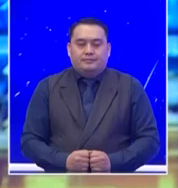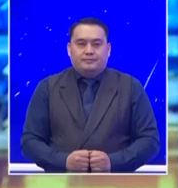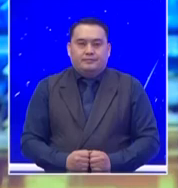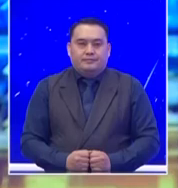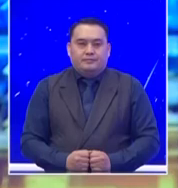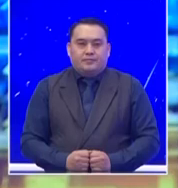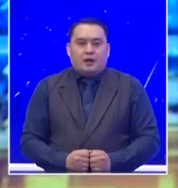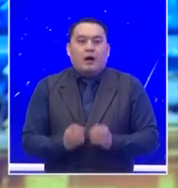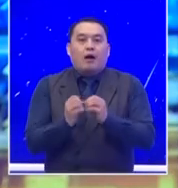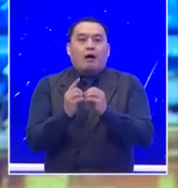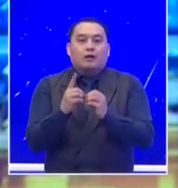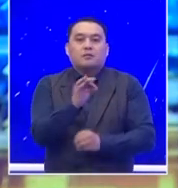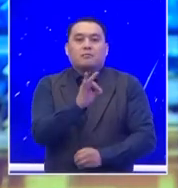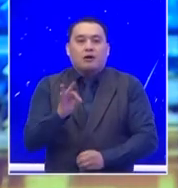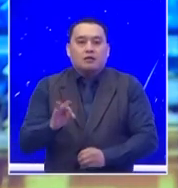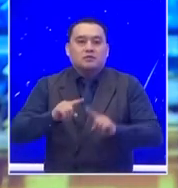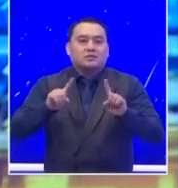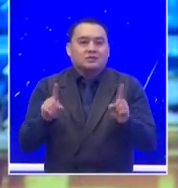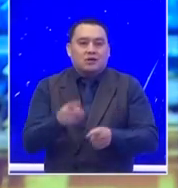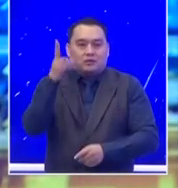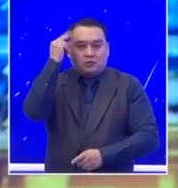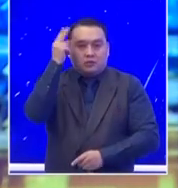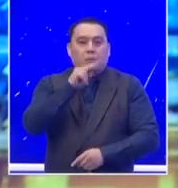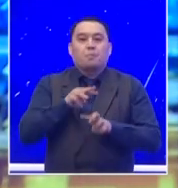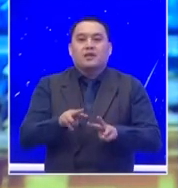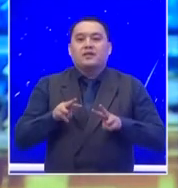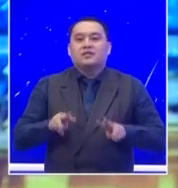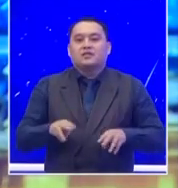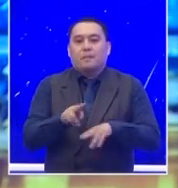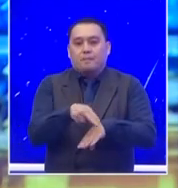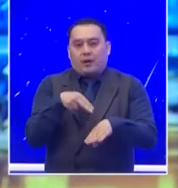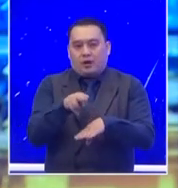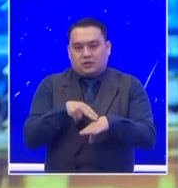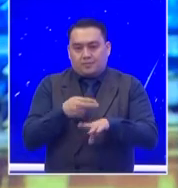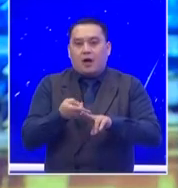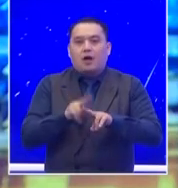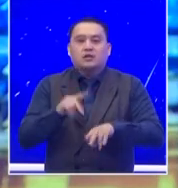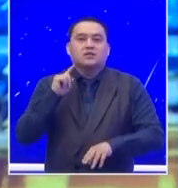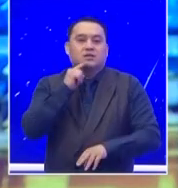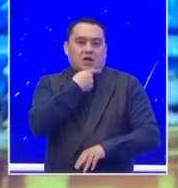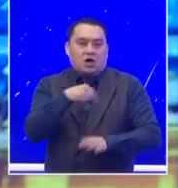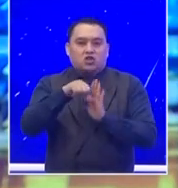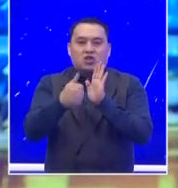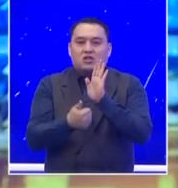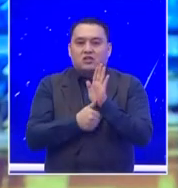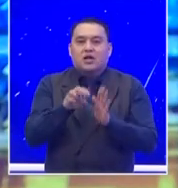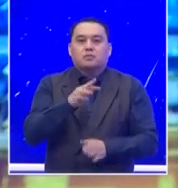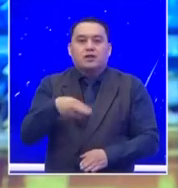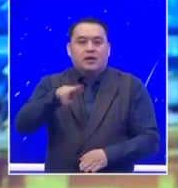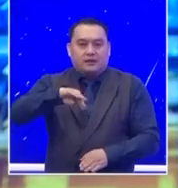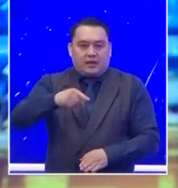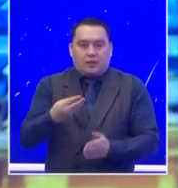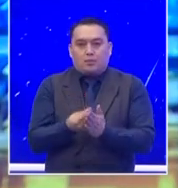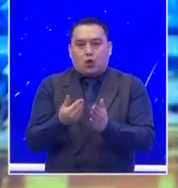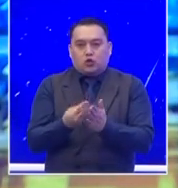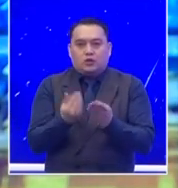На 11% сокращена численность сотрудников Министерства внутренних дел. Это сэкономило порядка 16 миллиардов тенге